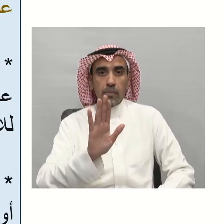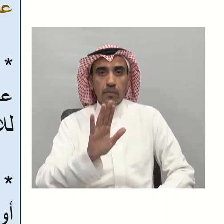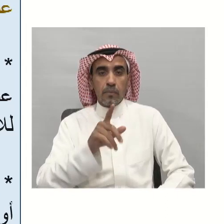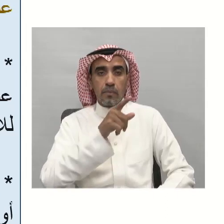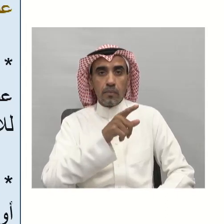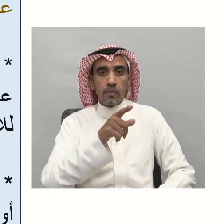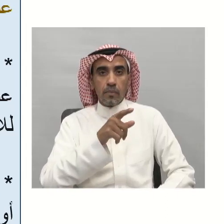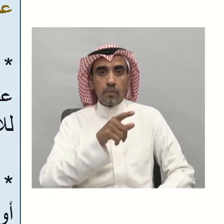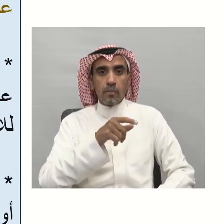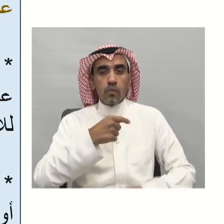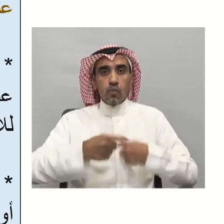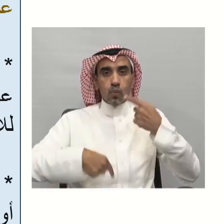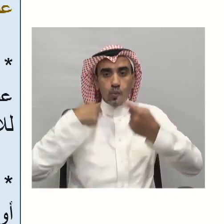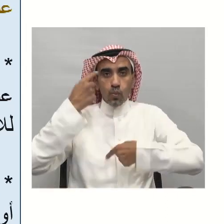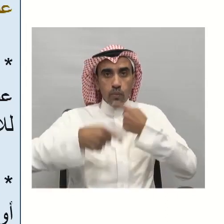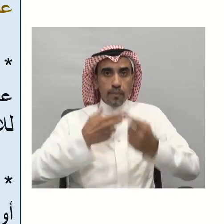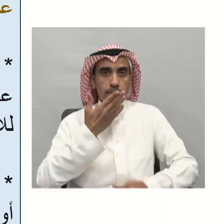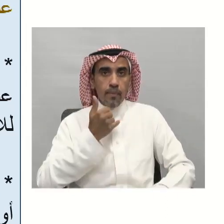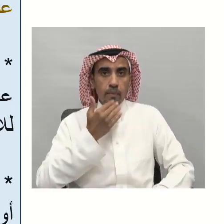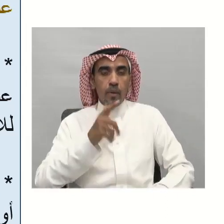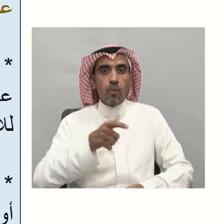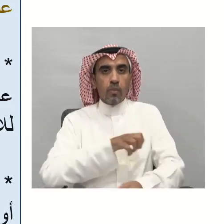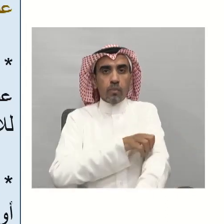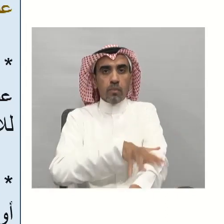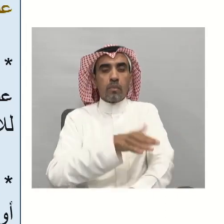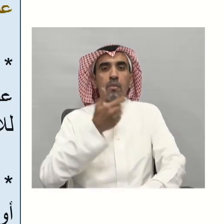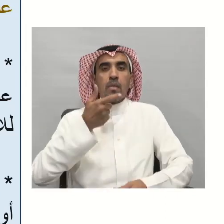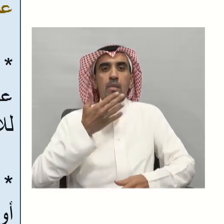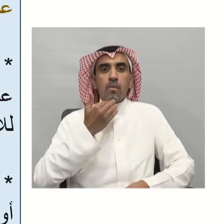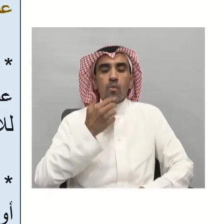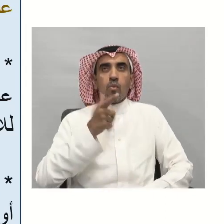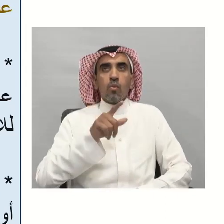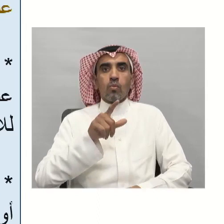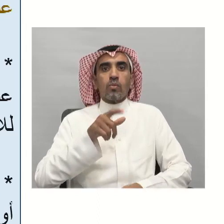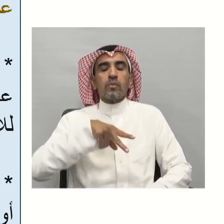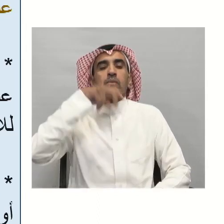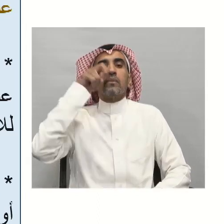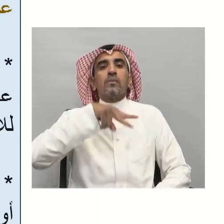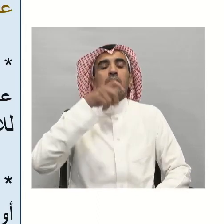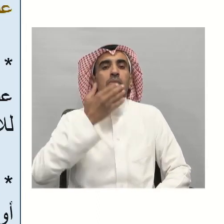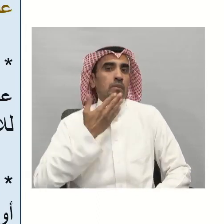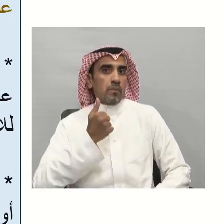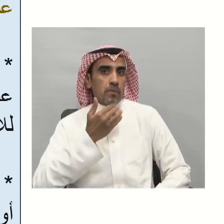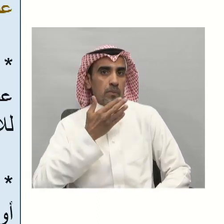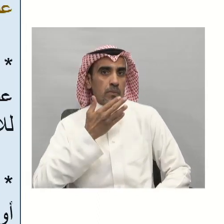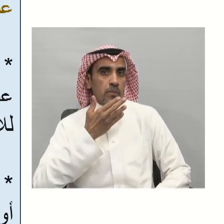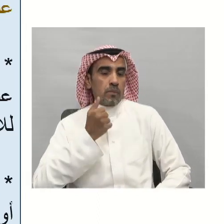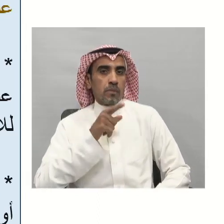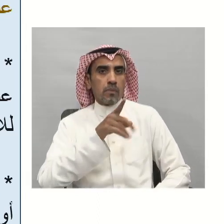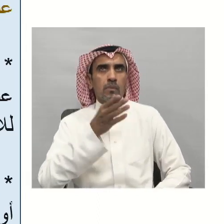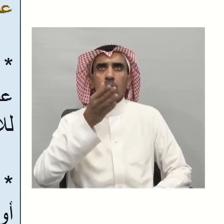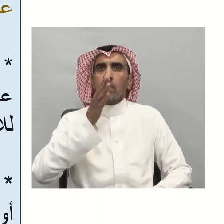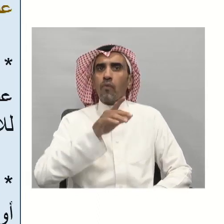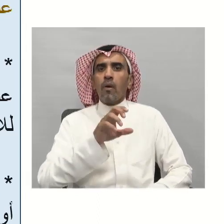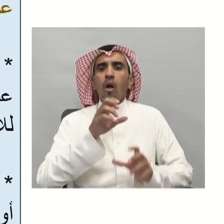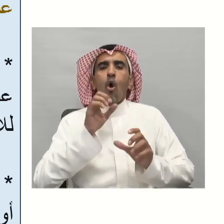لا تمتلك الجهاز الدوري الدموي أو الأوعية الدموية، وأيضا لا تمتلك الجهاز التنفسي، وأيضا لا تمتلك أعضاء